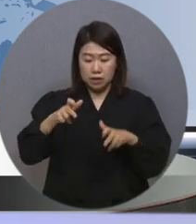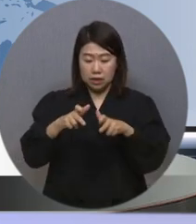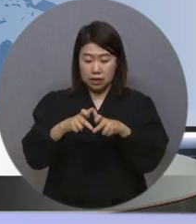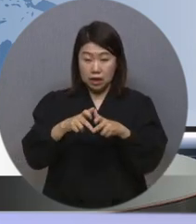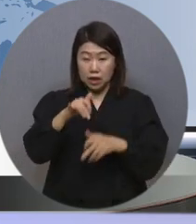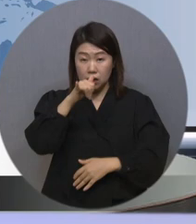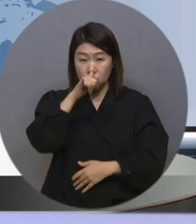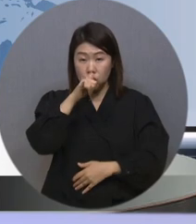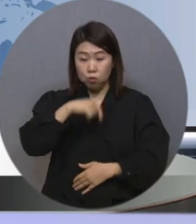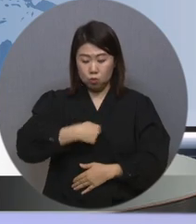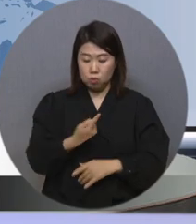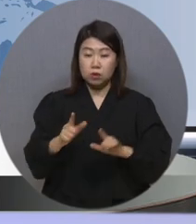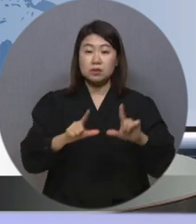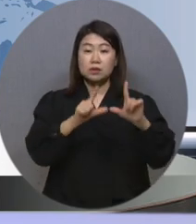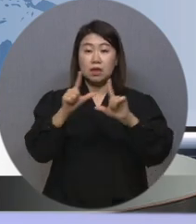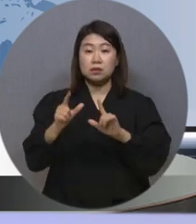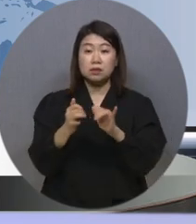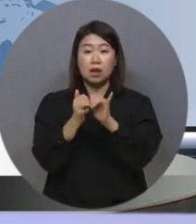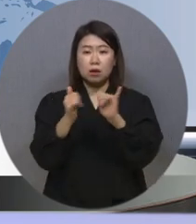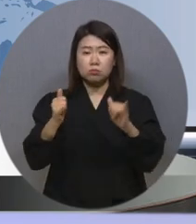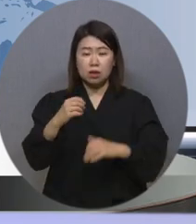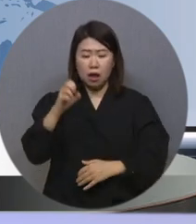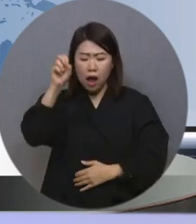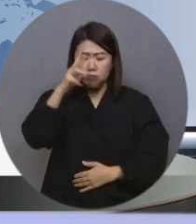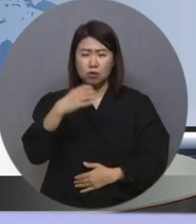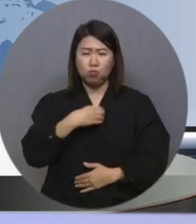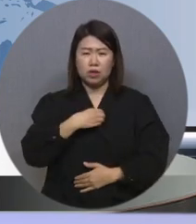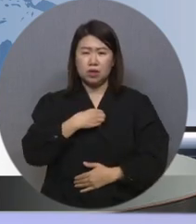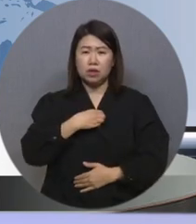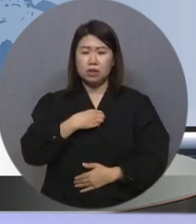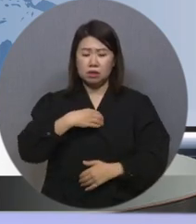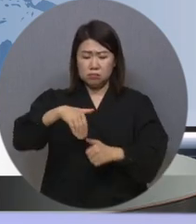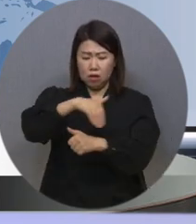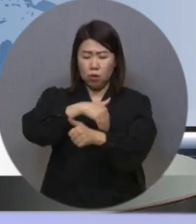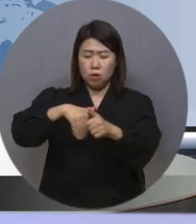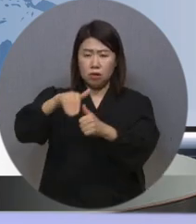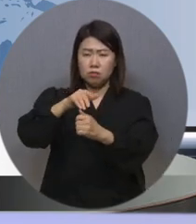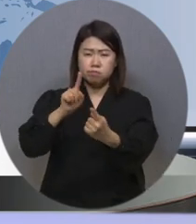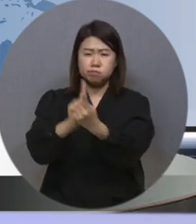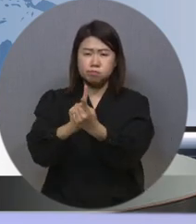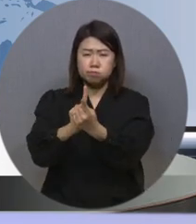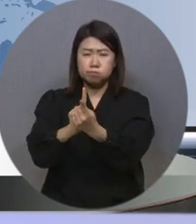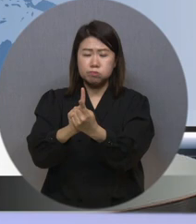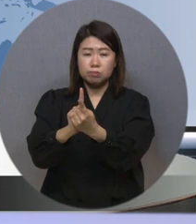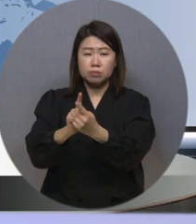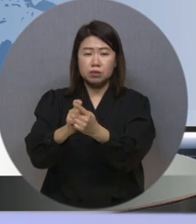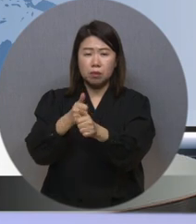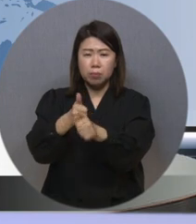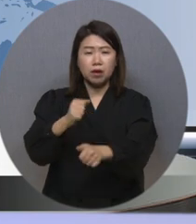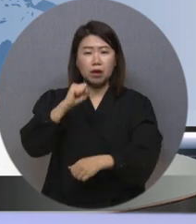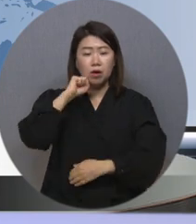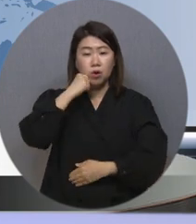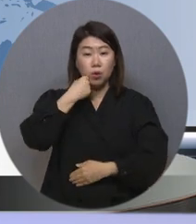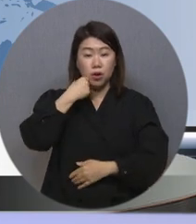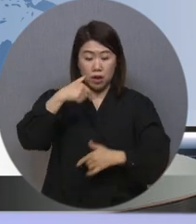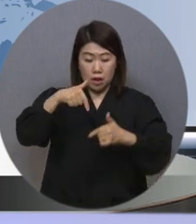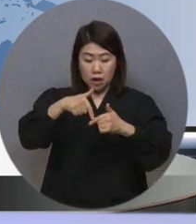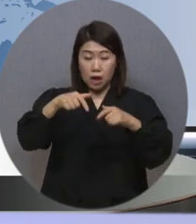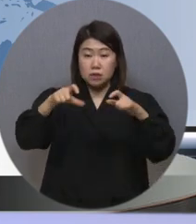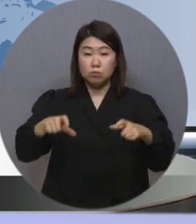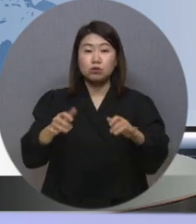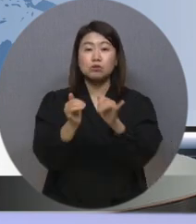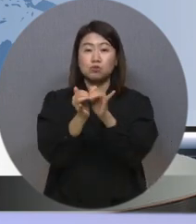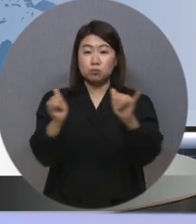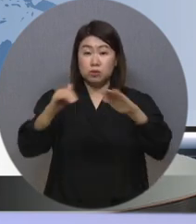지내는 어르신의 경우 갑작스런 위기 상황에서 대처하기란 쉽지 않은데요. 이를 위해 서울시 강남구는 구민